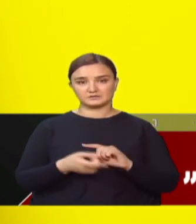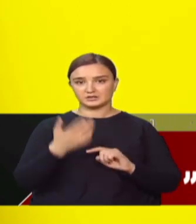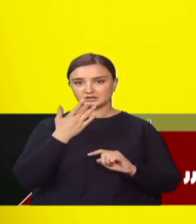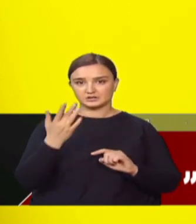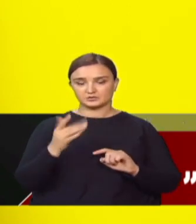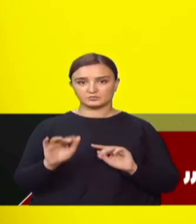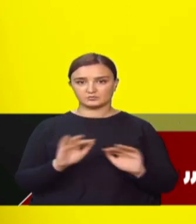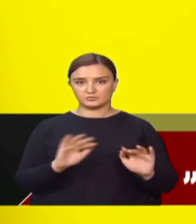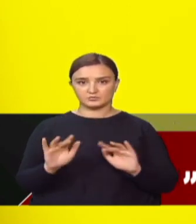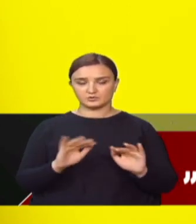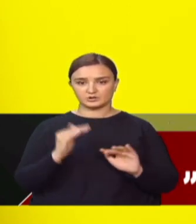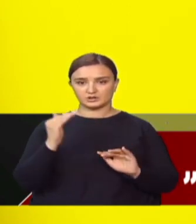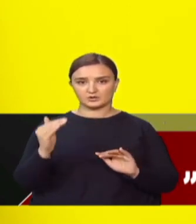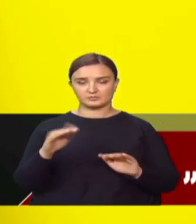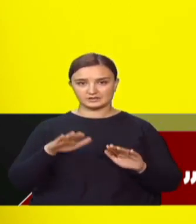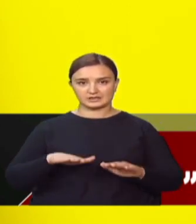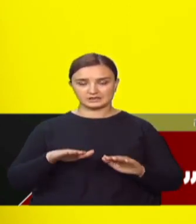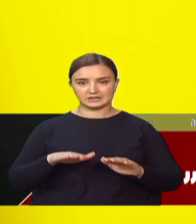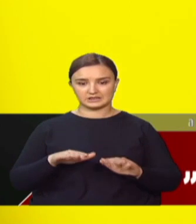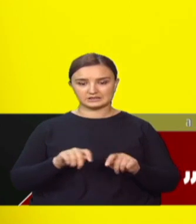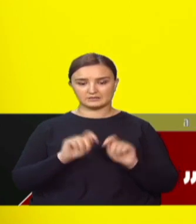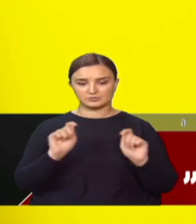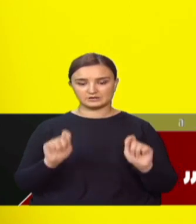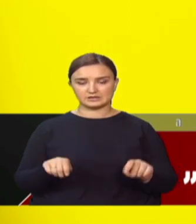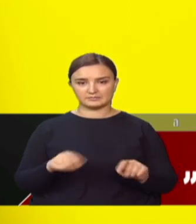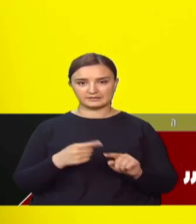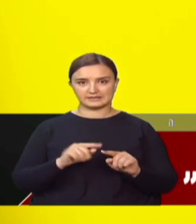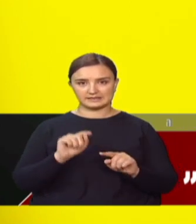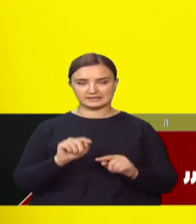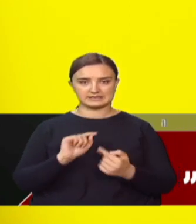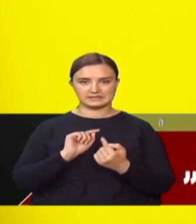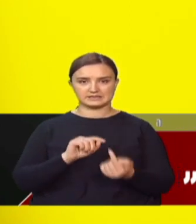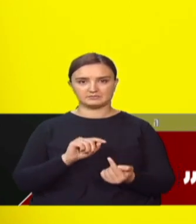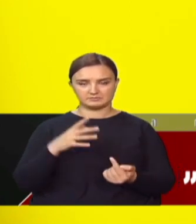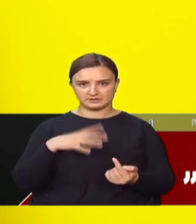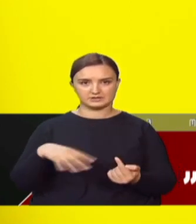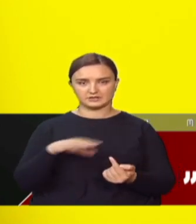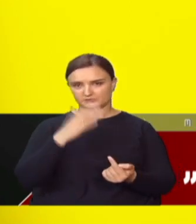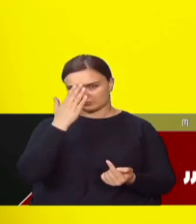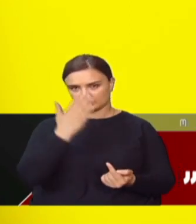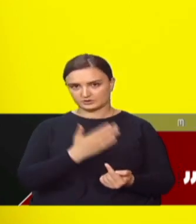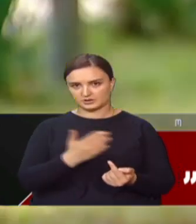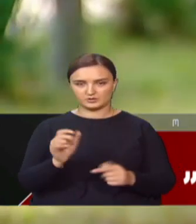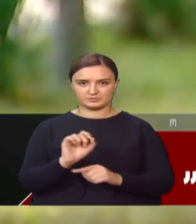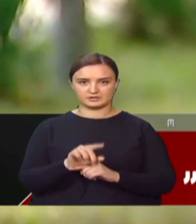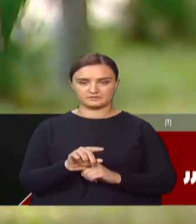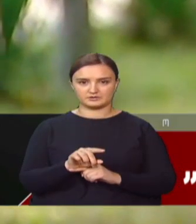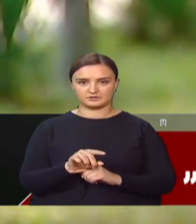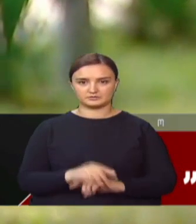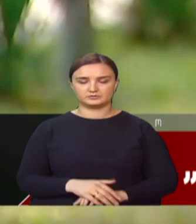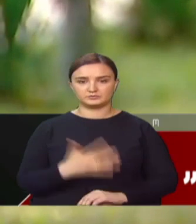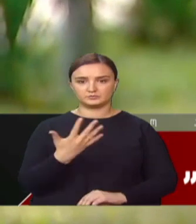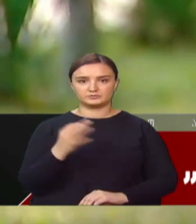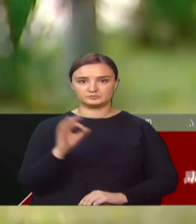მოძრაობის ორბიტაზე დაფუძნება ეს ეწინააღმდეგება საქართველოს მოსახლეობის დაკვეთას.